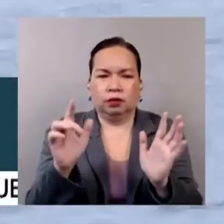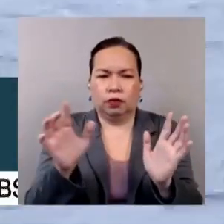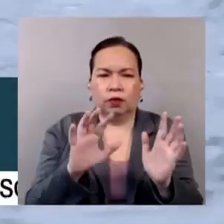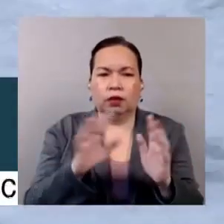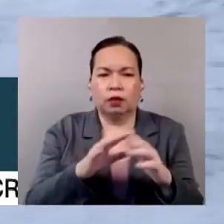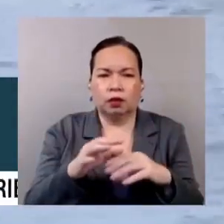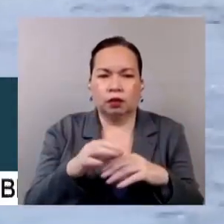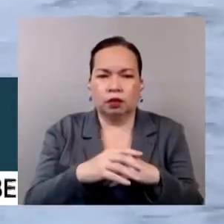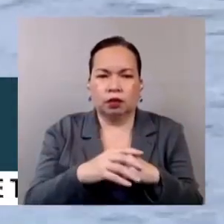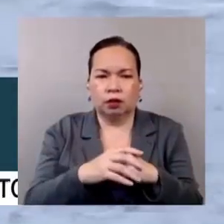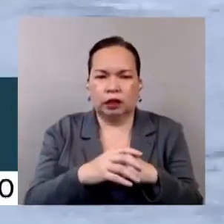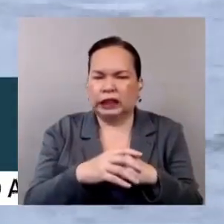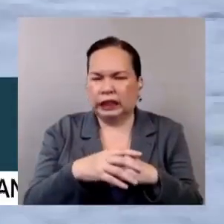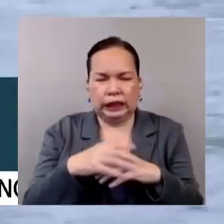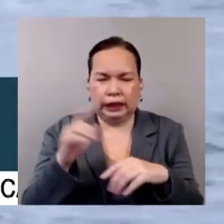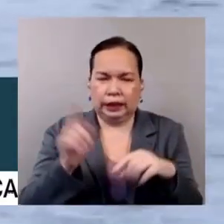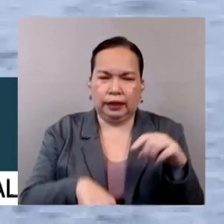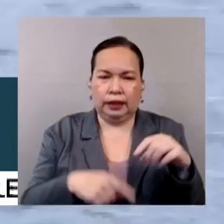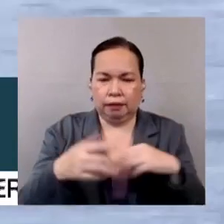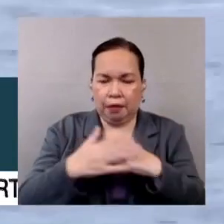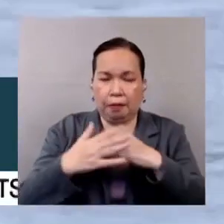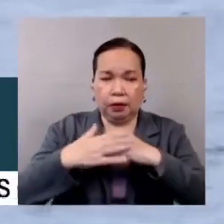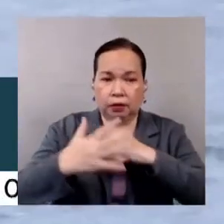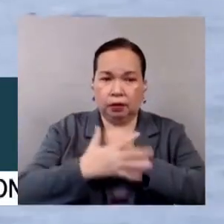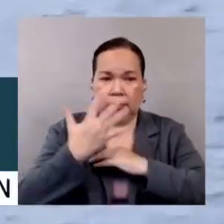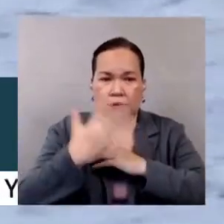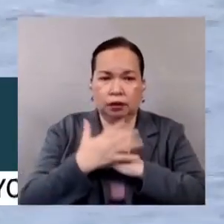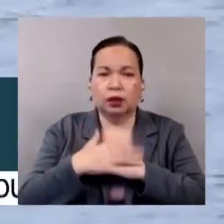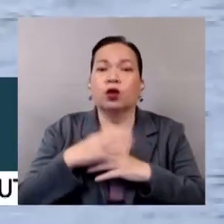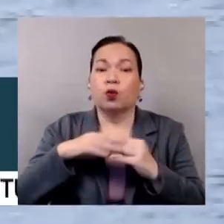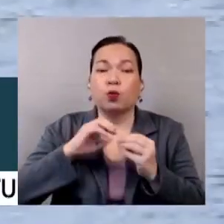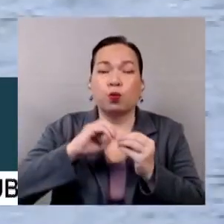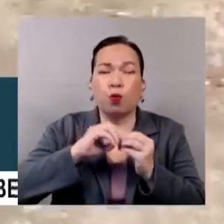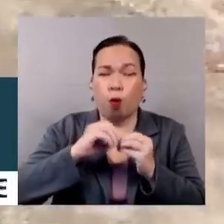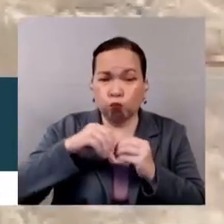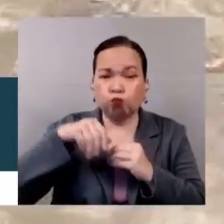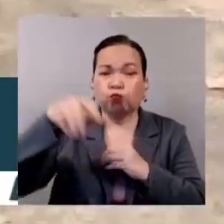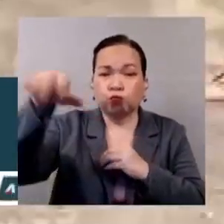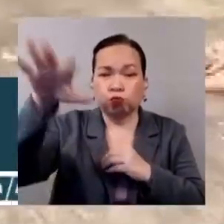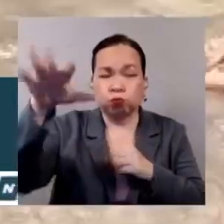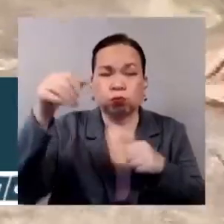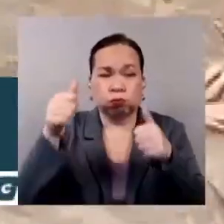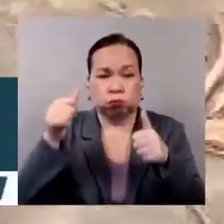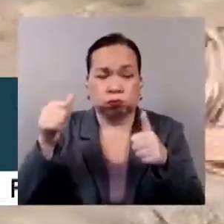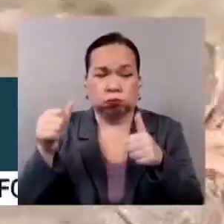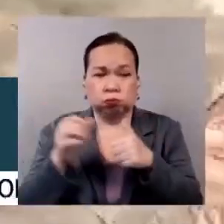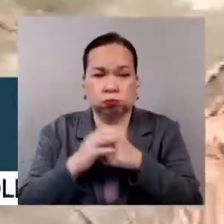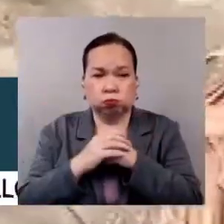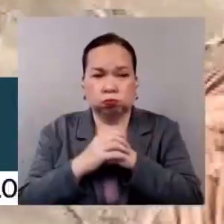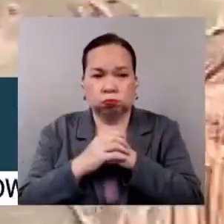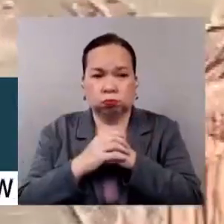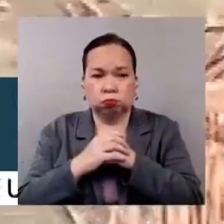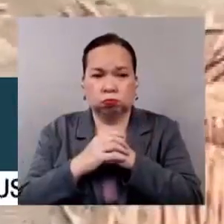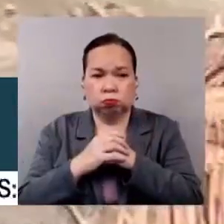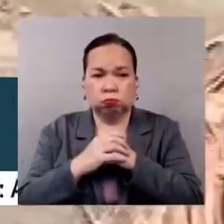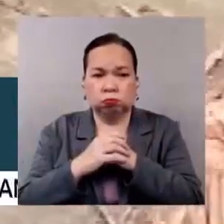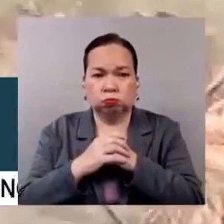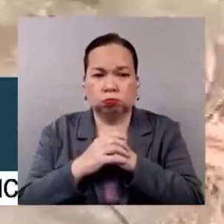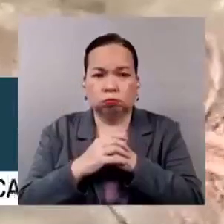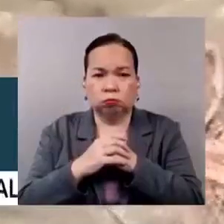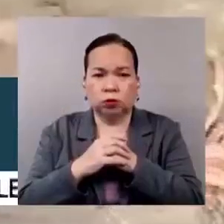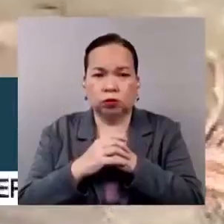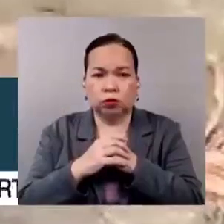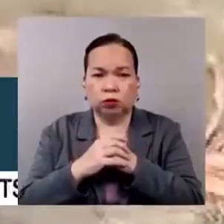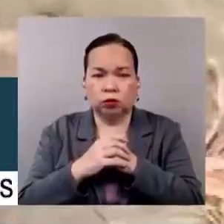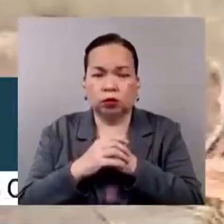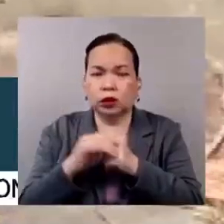dalampasigan, hindi pa pwede. Okay. And, gusto ko rin siyempre, baka maiba yung siyempre dun sa Coast Guard, baka